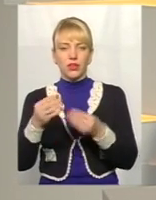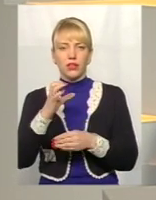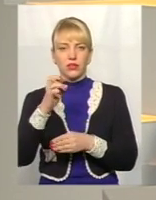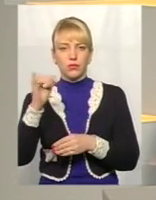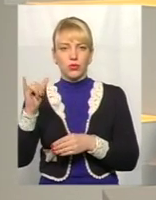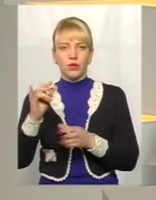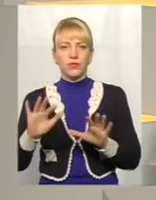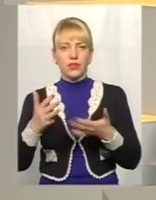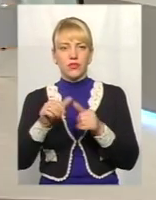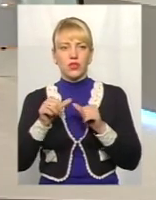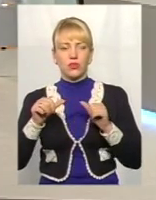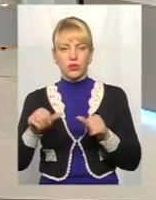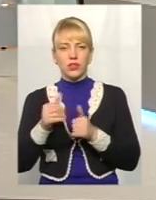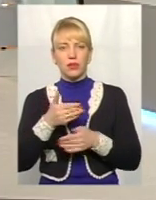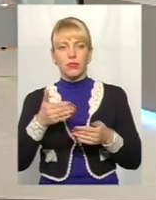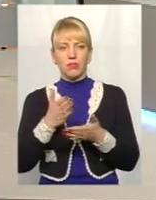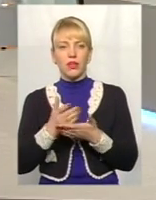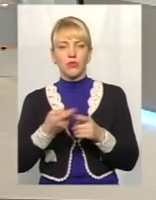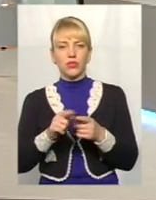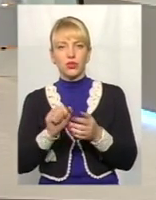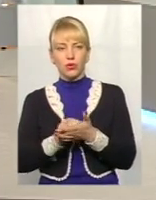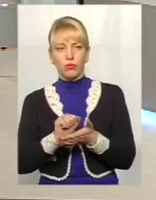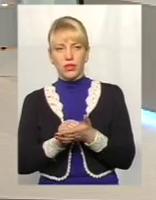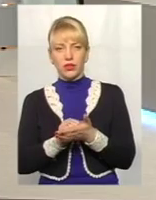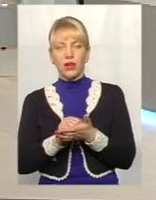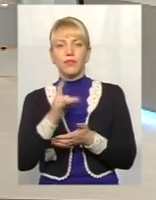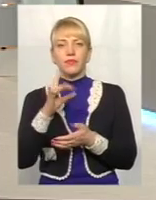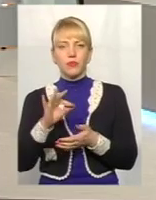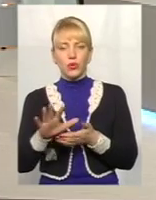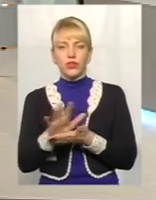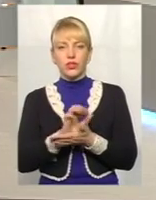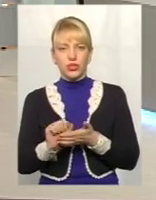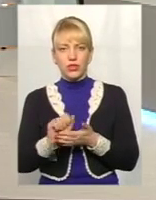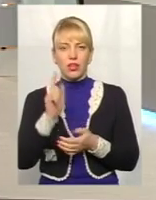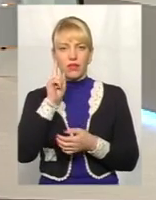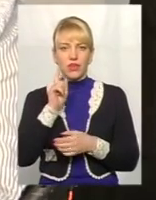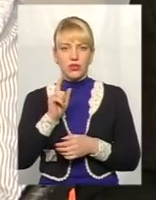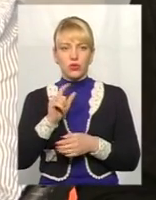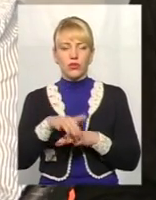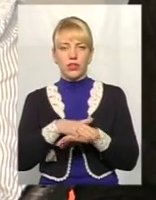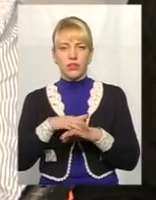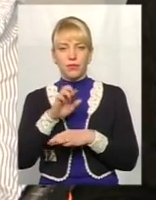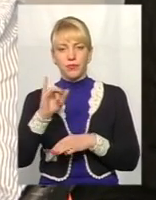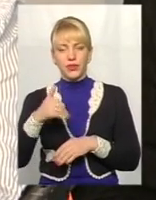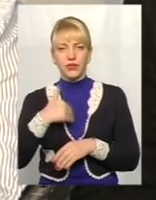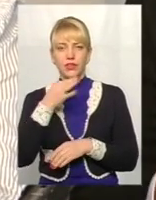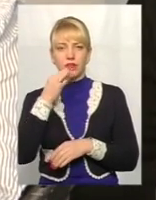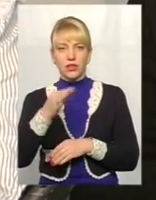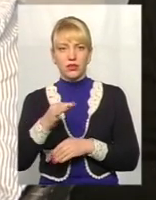комісії. І ми маємо ці документи про нищення єврейського населення. Хотів би